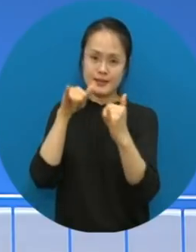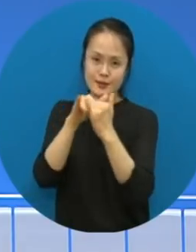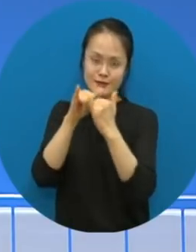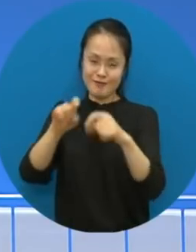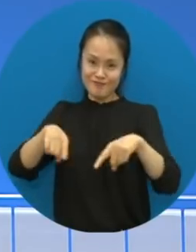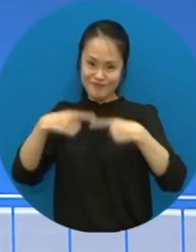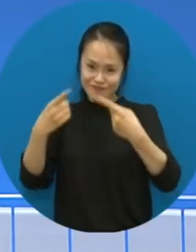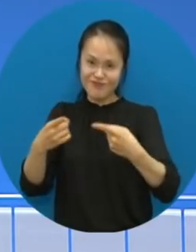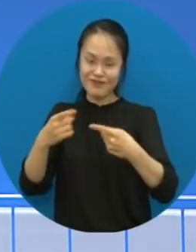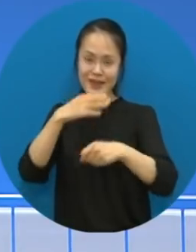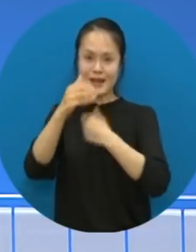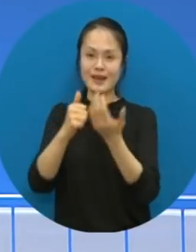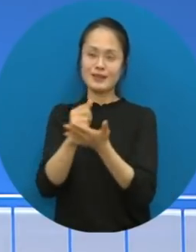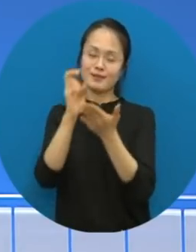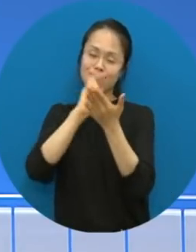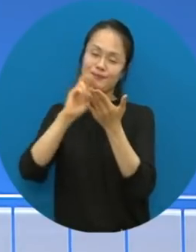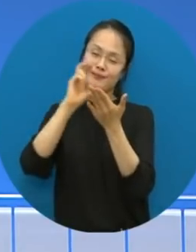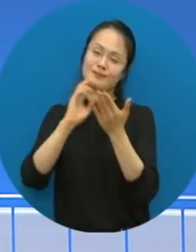찬양합니다.